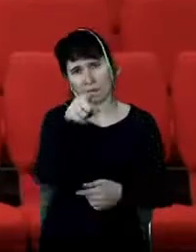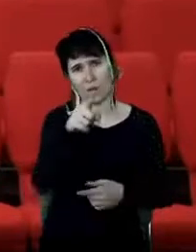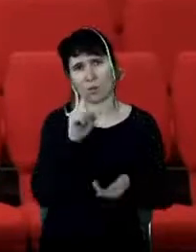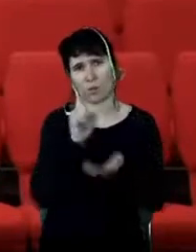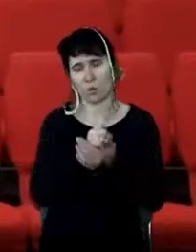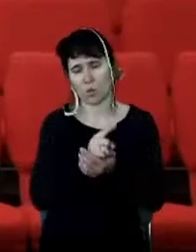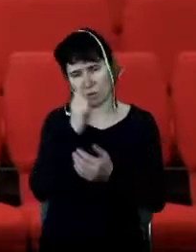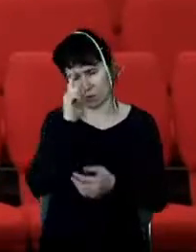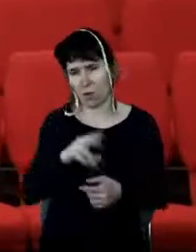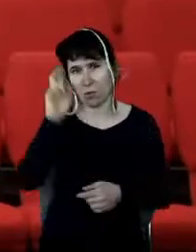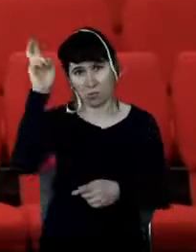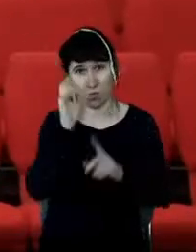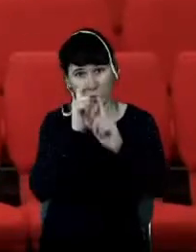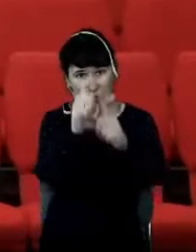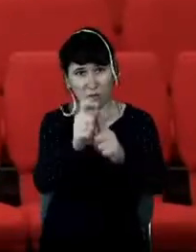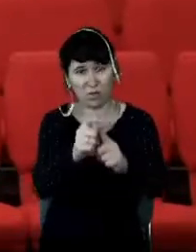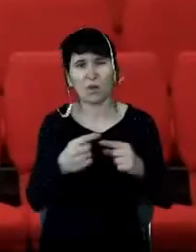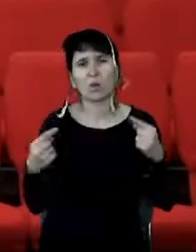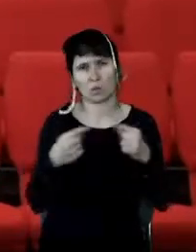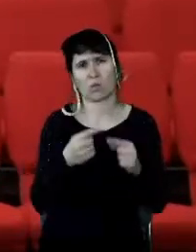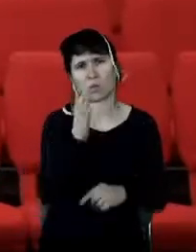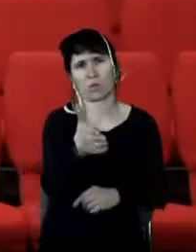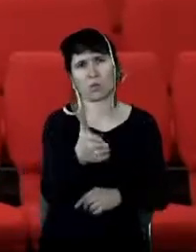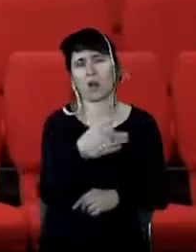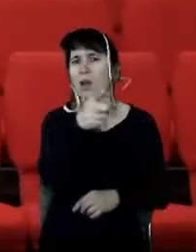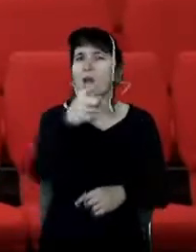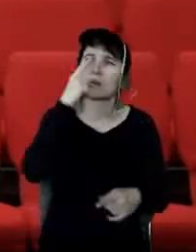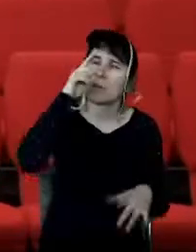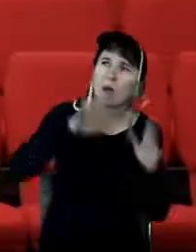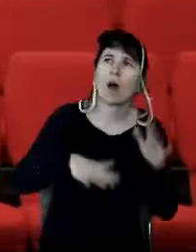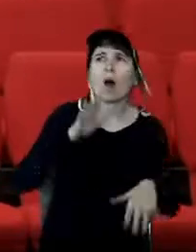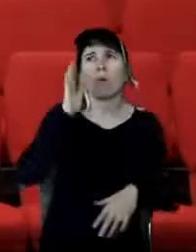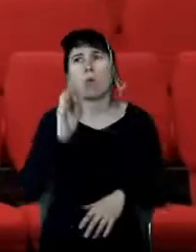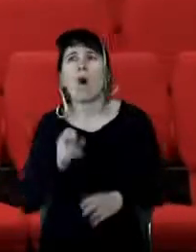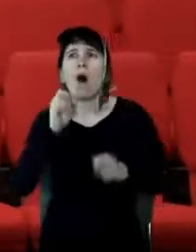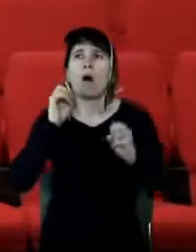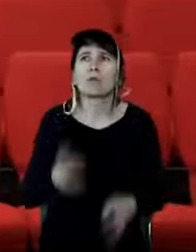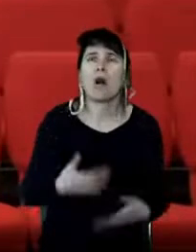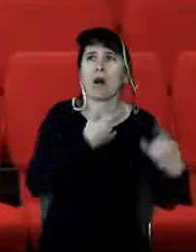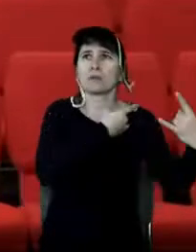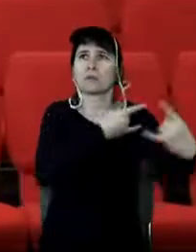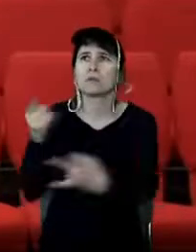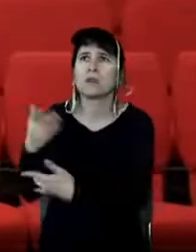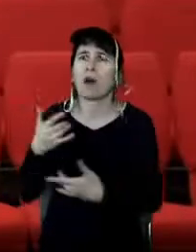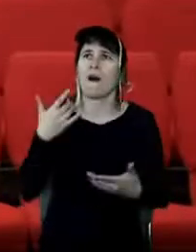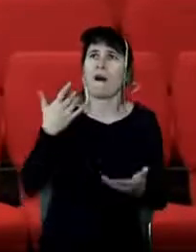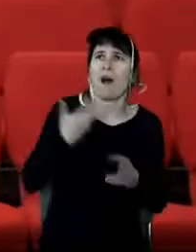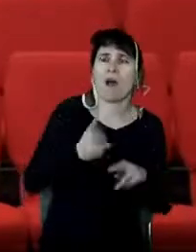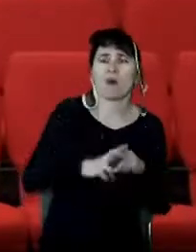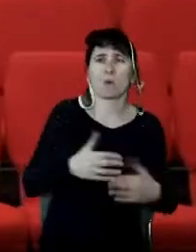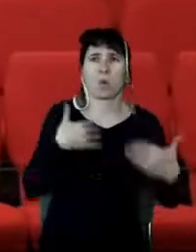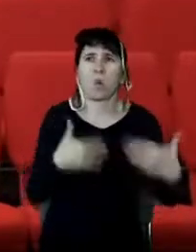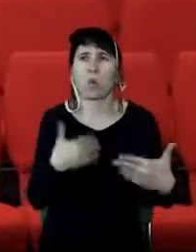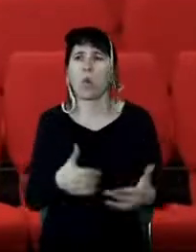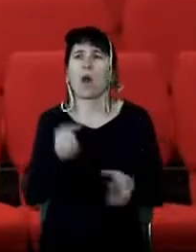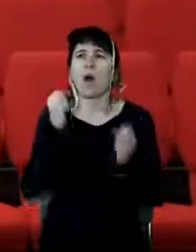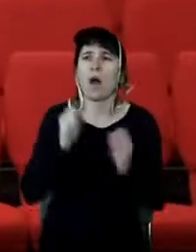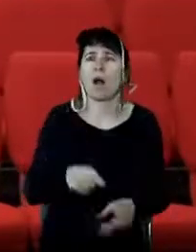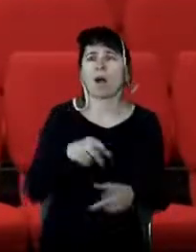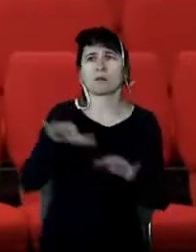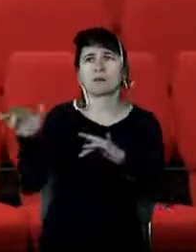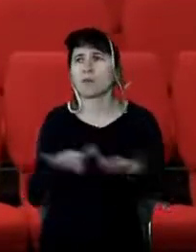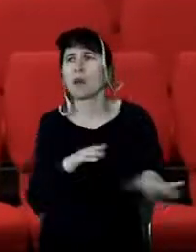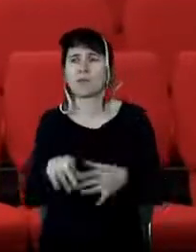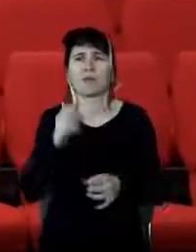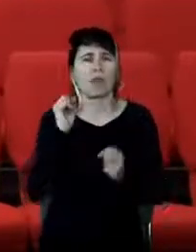для нас фундаментом, були для нас основою. Там було своє військо, там був свій цар, вони знали стратегію, як